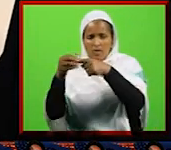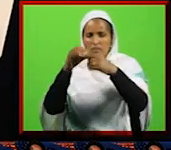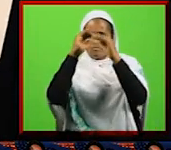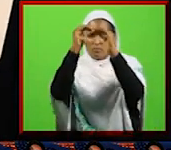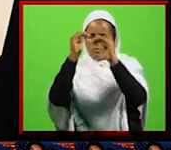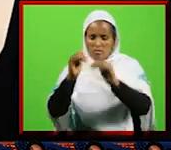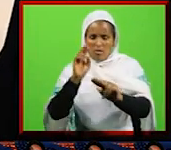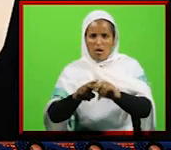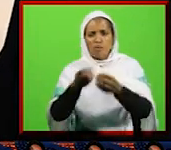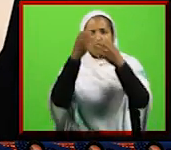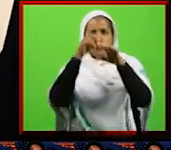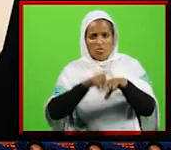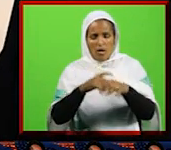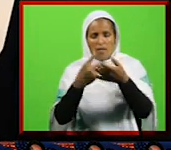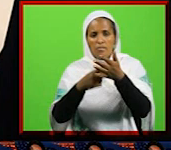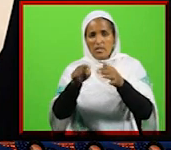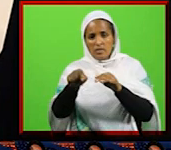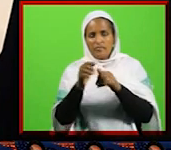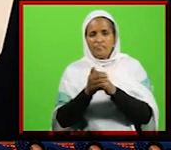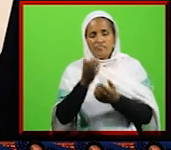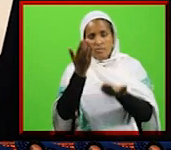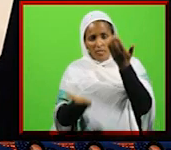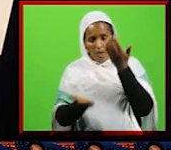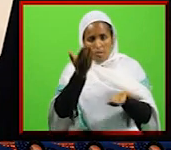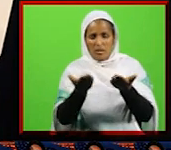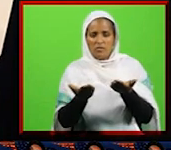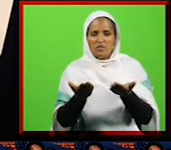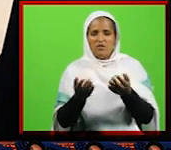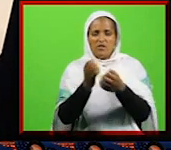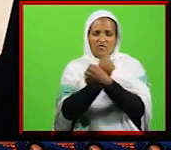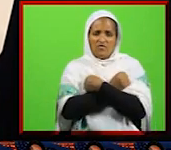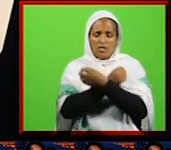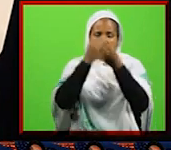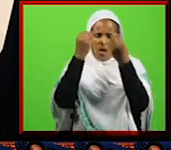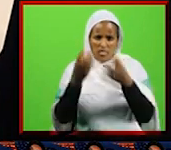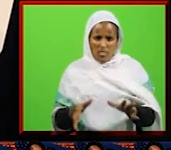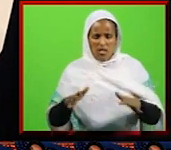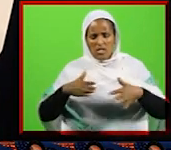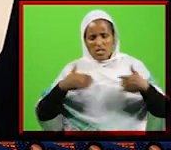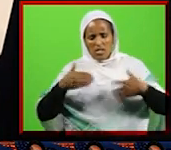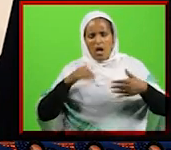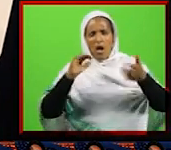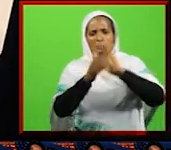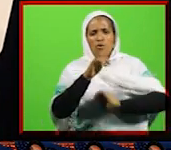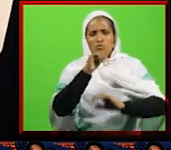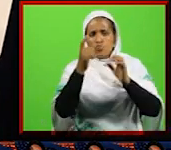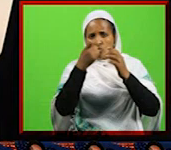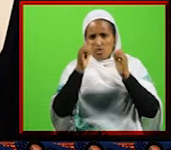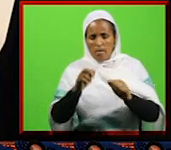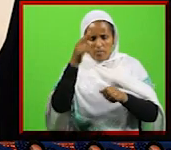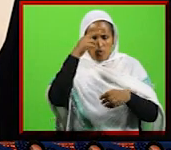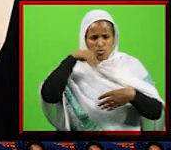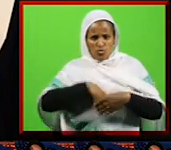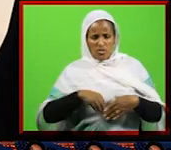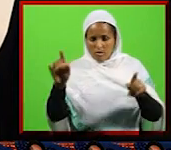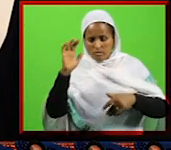ጊዜ በዚህ ምናልባት ፍቅር በማጣትም ደስተኛ ባለመሆንም ሊል ይችላል። ምክንያቱም ውስጣዊ ጤንነትም ጎሎ